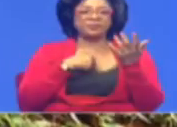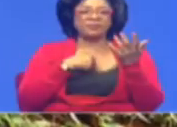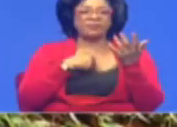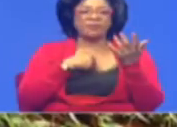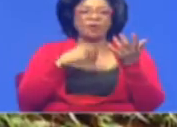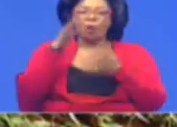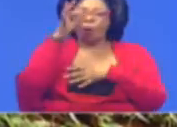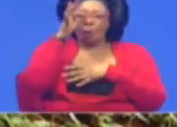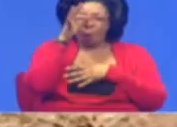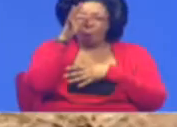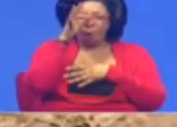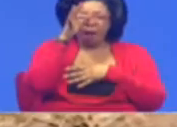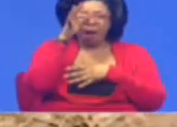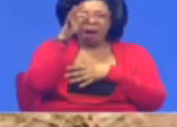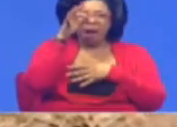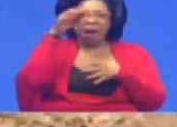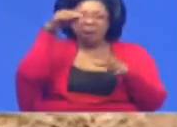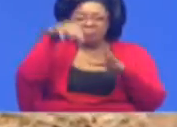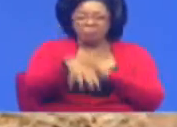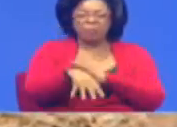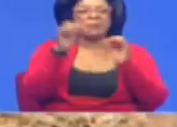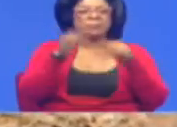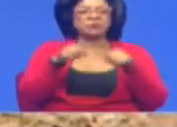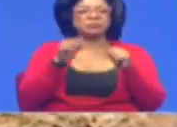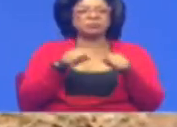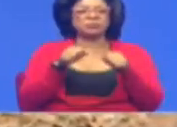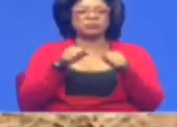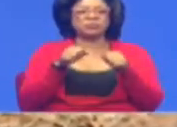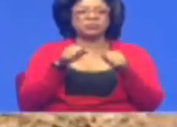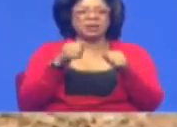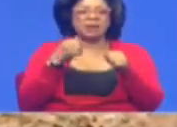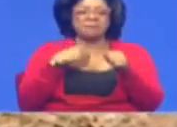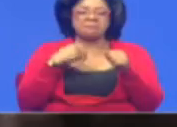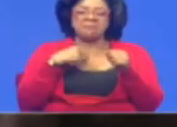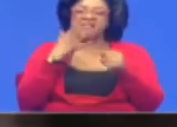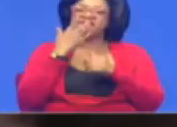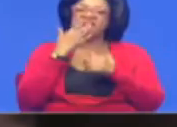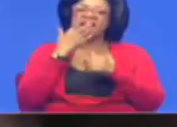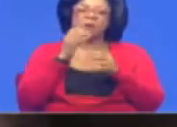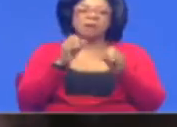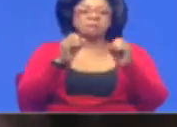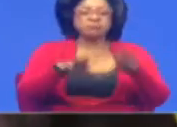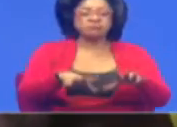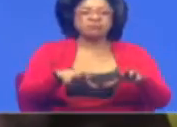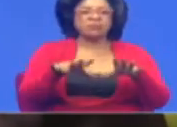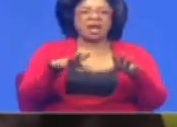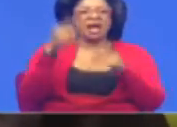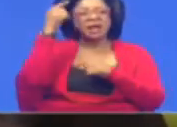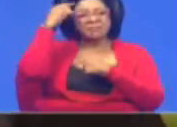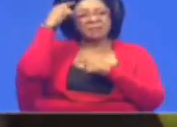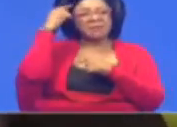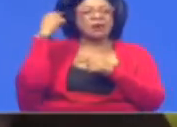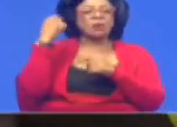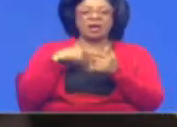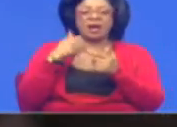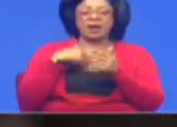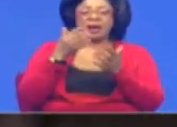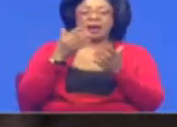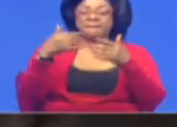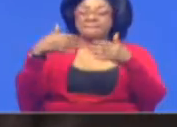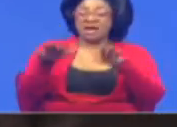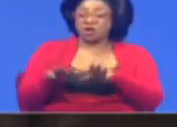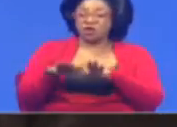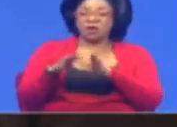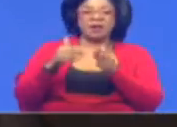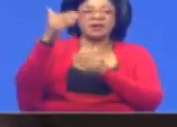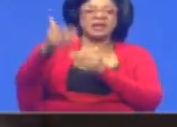mwenyewe unaweza crawl in na utoshe. Nikakuja tu nikakelea maua, nikajaribu kutoa watu weeds na mikono. I remember even there was a barrio just next, eh? Wa